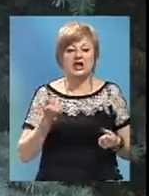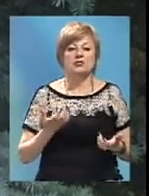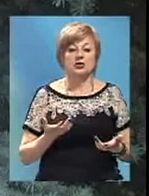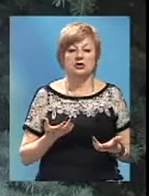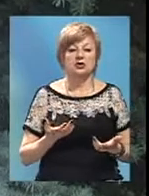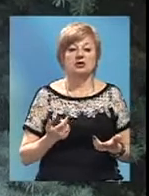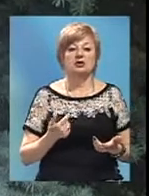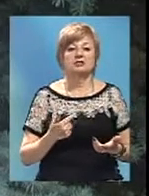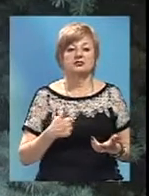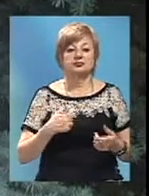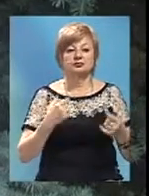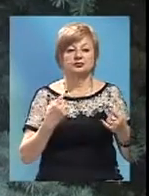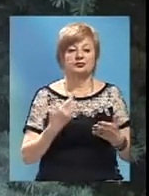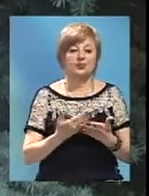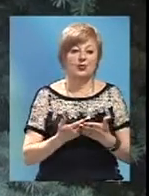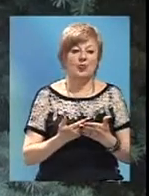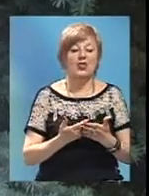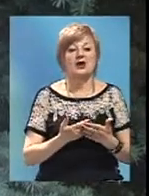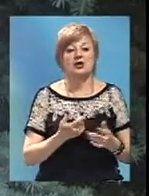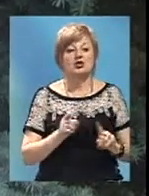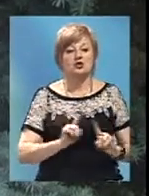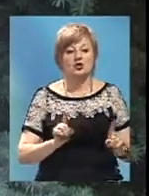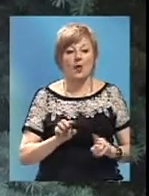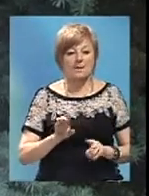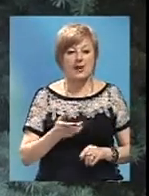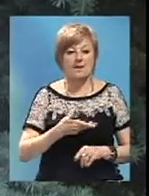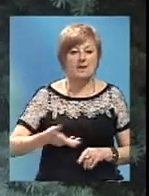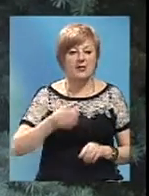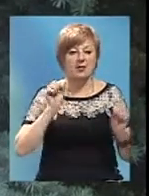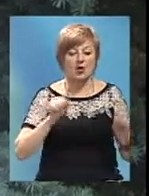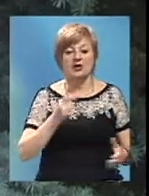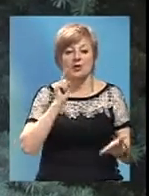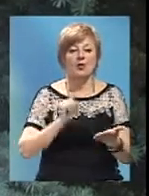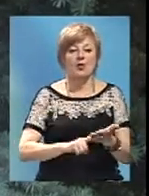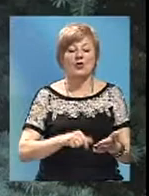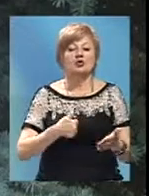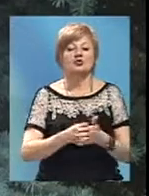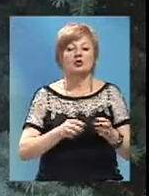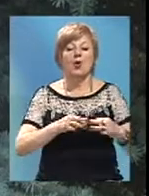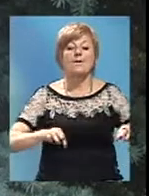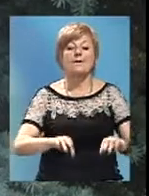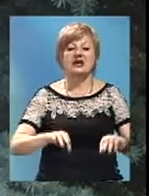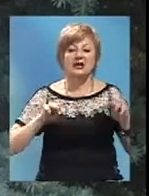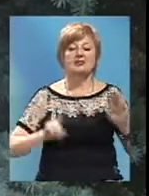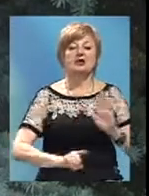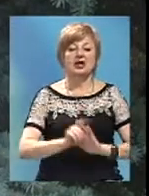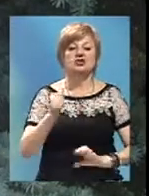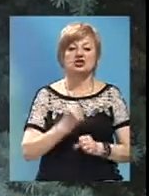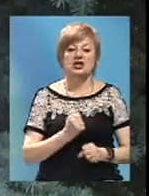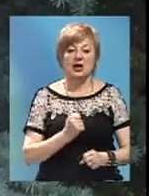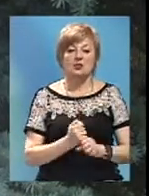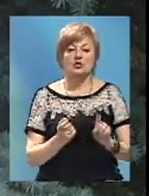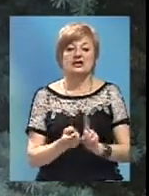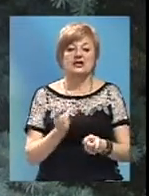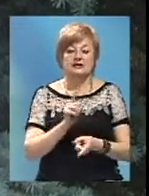на телеканали, які знову ж таки належать олігархам, для того, щоб ми могли потрапити до парламенту і вже почати працювати над змінами